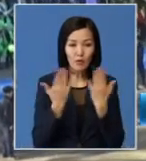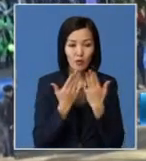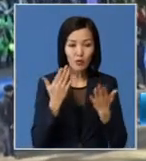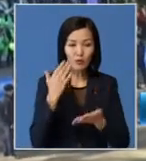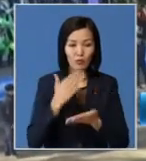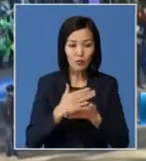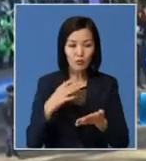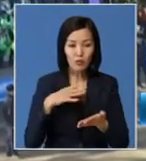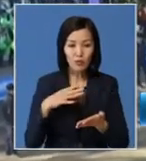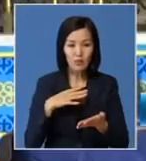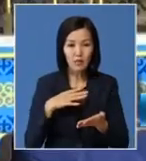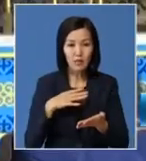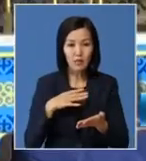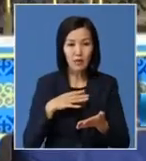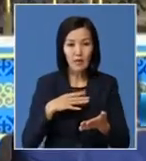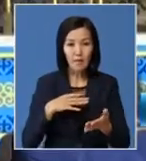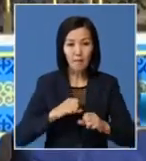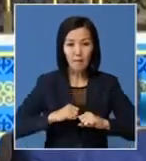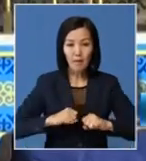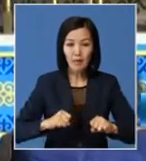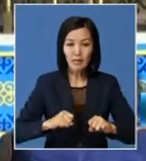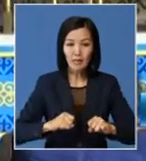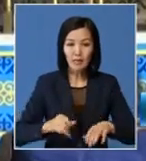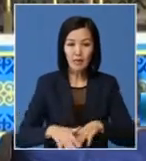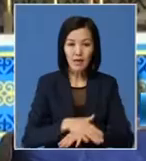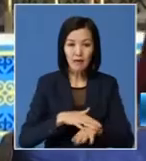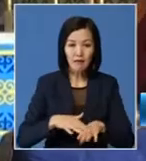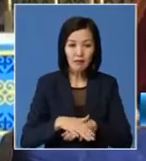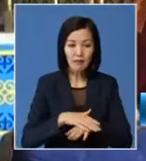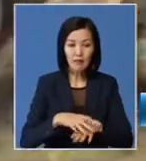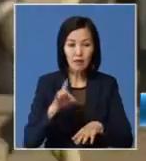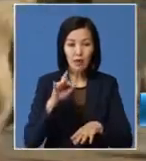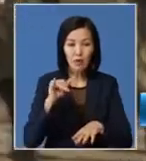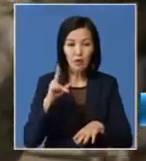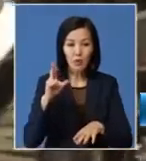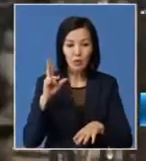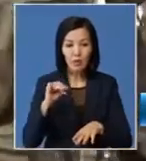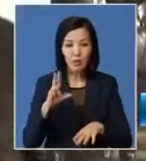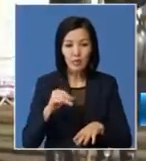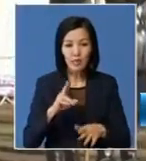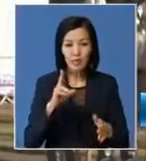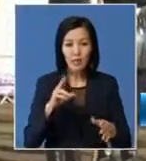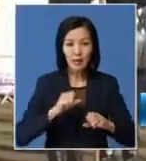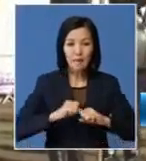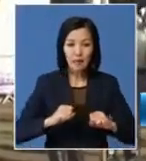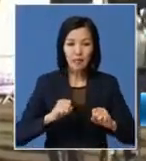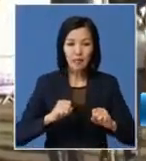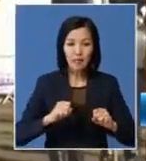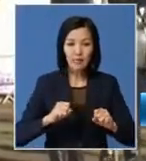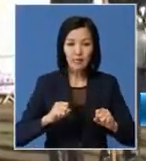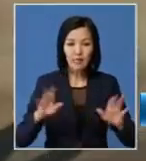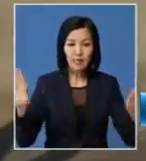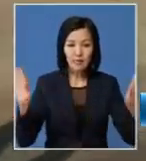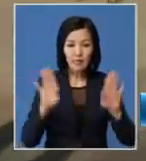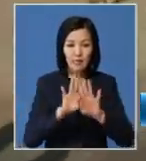бес қаруын сайлаған, найзасын тасқа қайраған намысты ердің қыраны, рулы елдің ұраны болған Қарасай батырдың ерлігі көрсетілді.